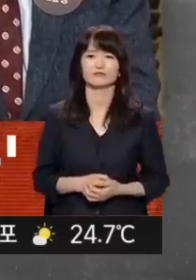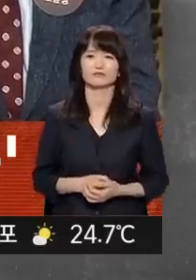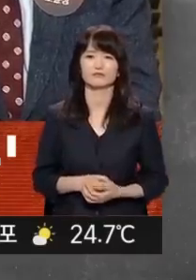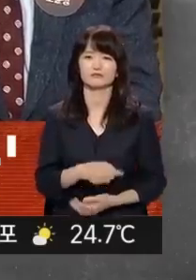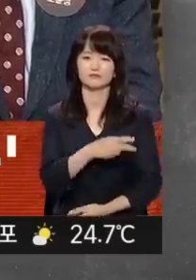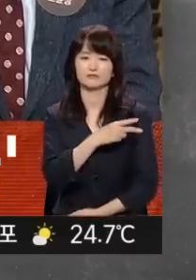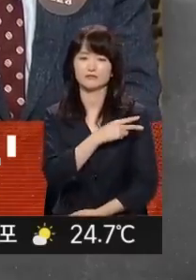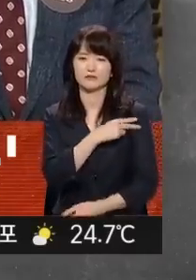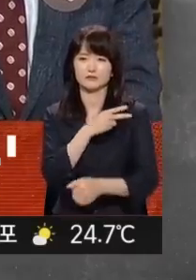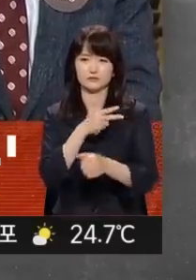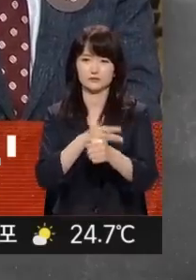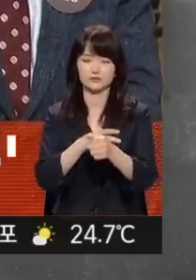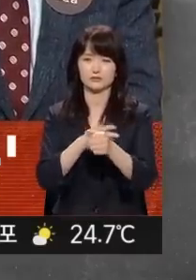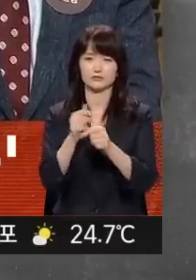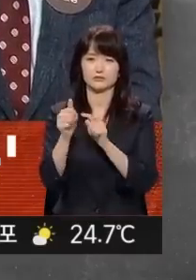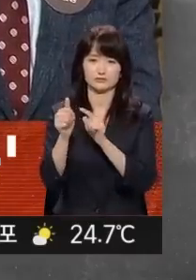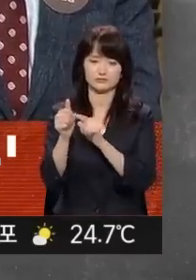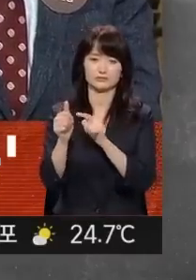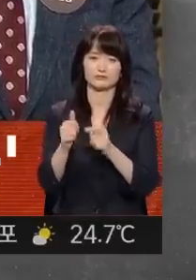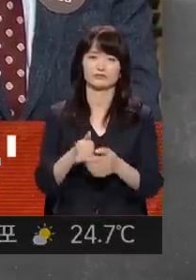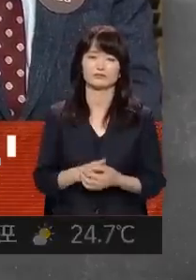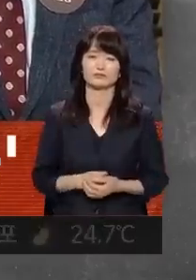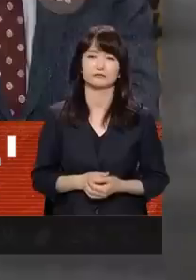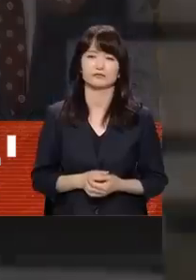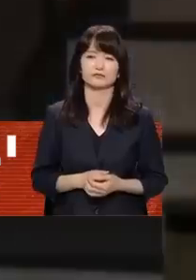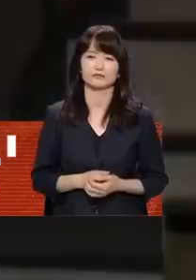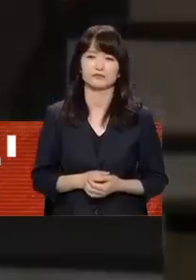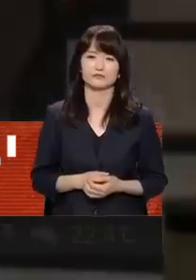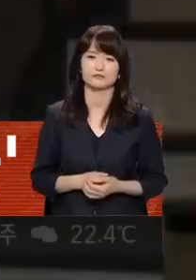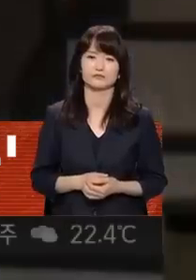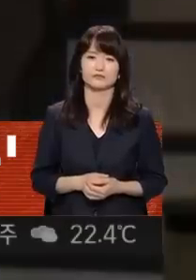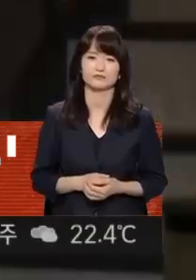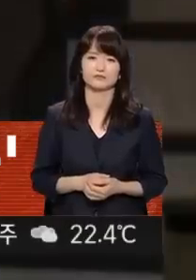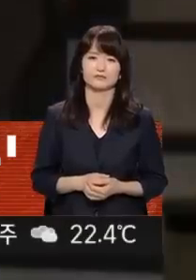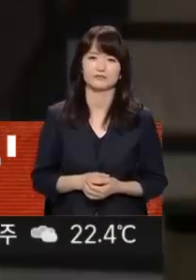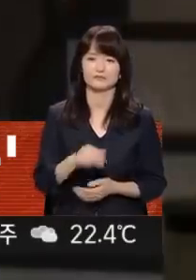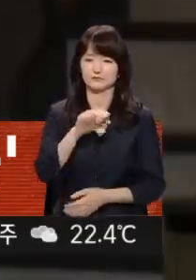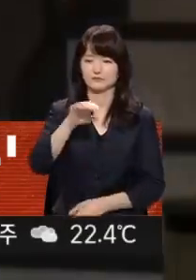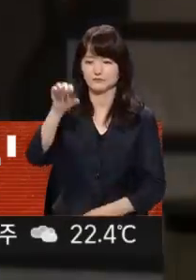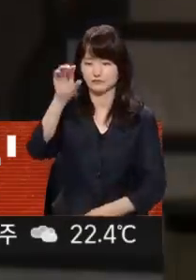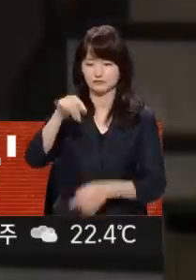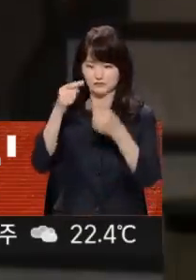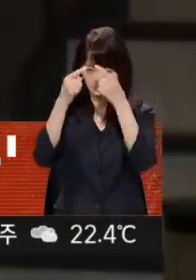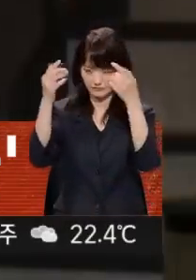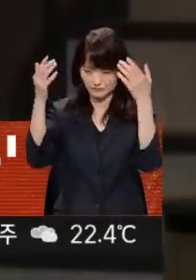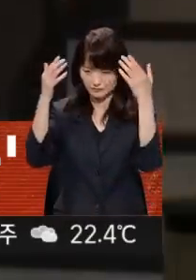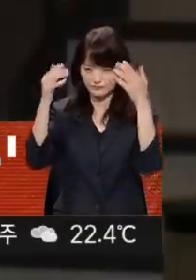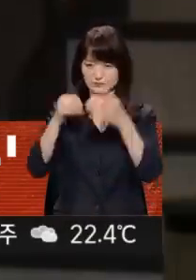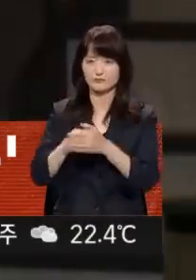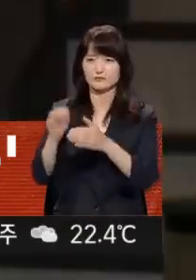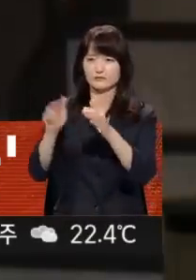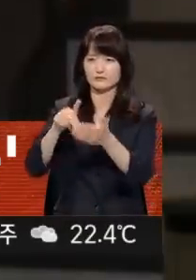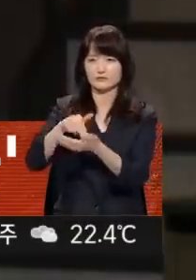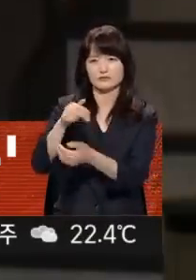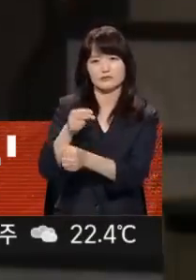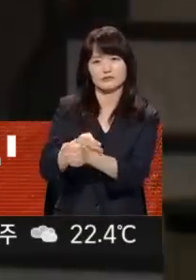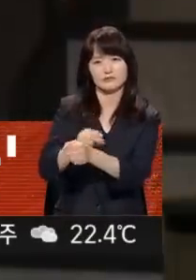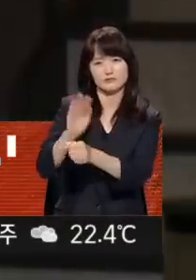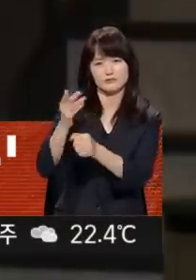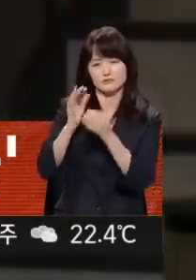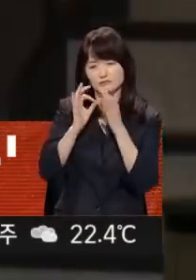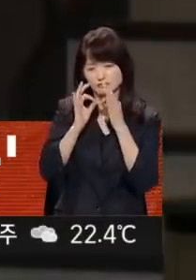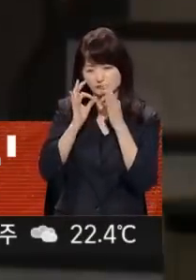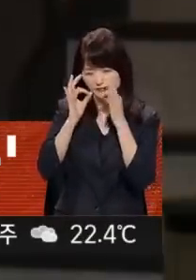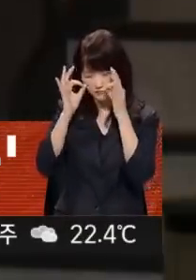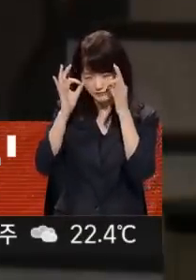겸임교수였는데 그 아마도 이제 그쪽에 있는 그 신학교에서 그 정식 교수가 되기 위해서 노력을 하는 그런